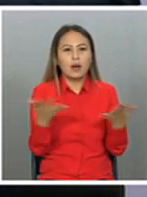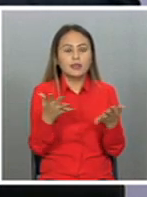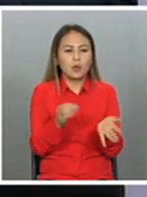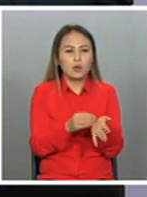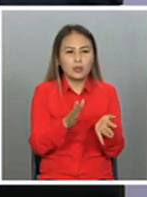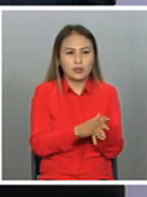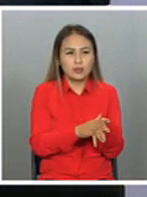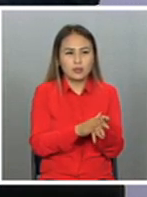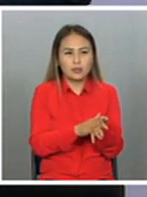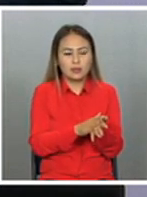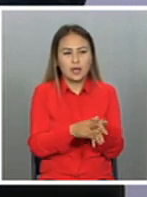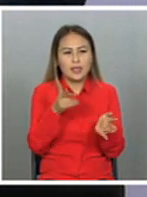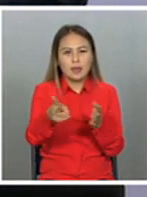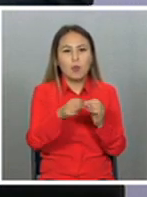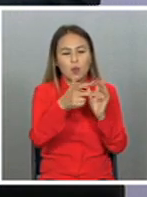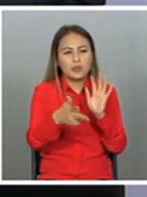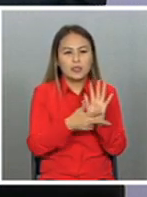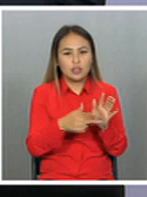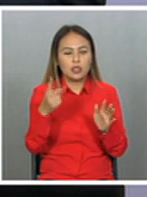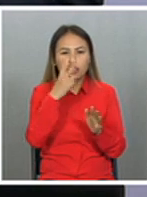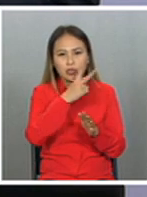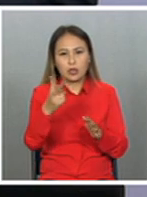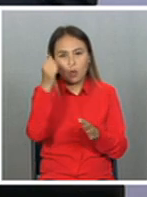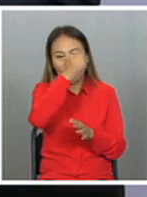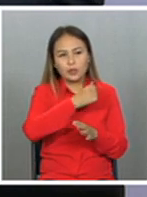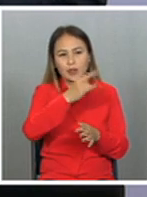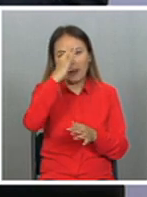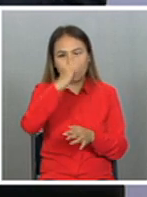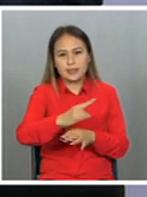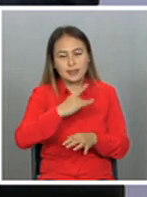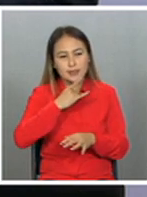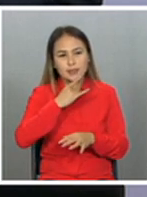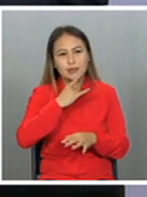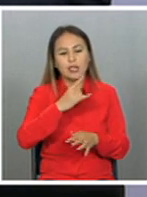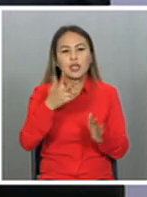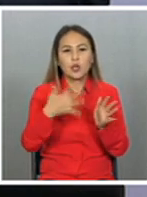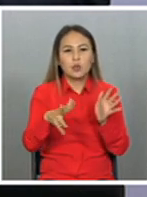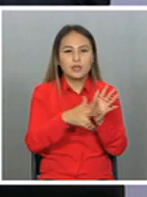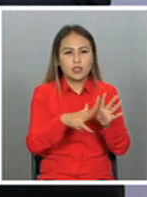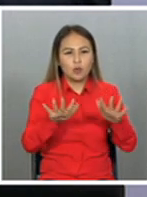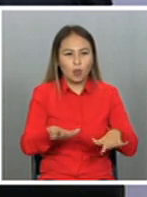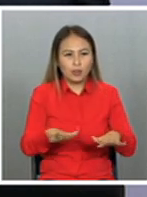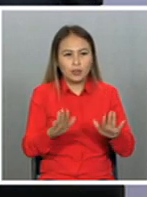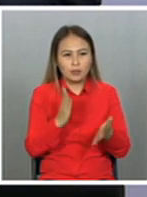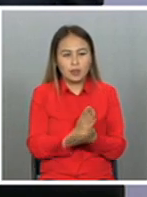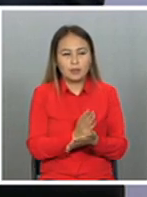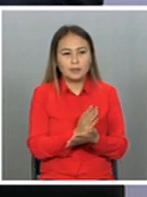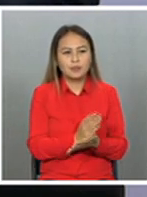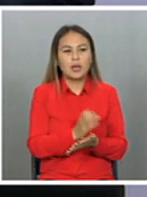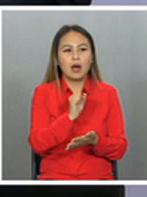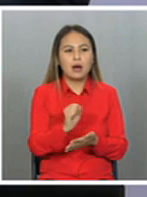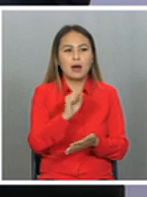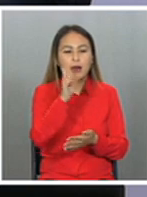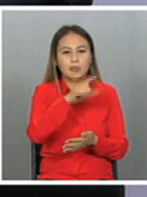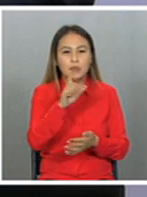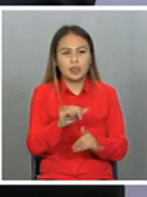орналасқан? 2018 жылғы көрсеткіштер бойынша Қазақстан жаңағы 58-ші орында орналасқан. Ал адамдың